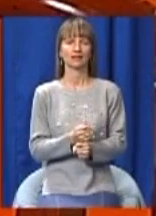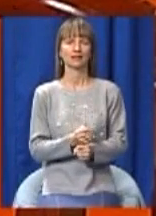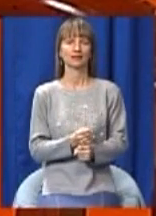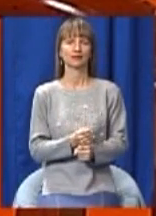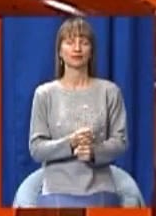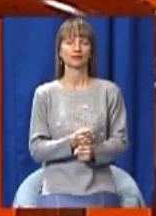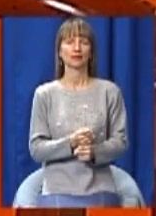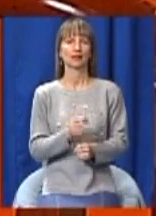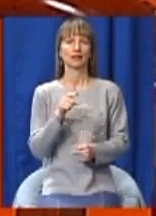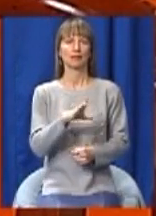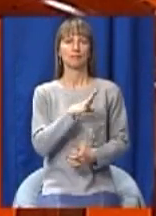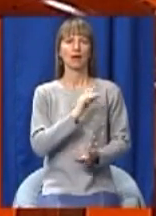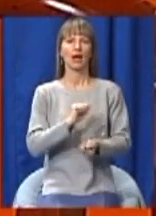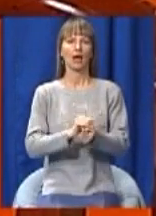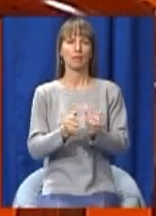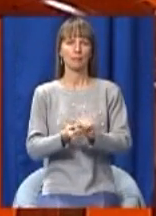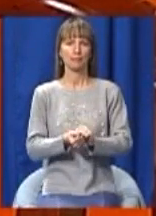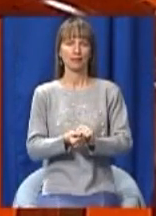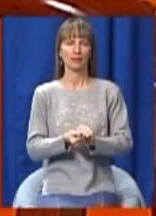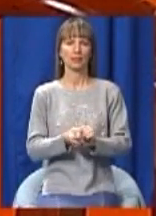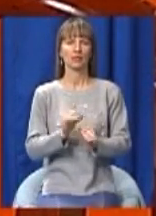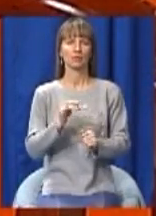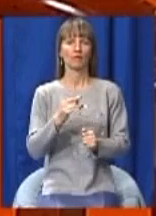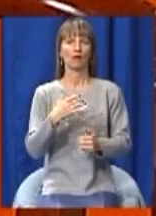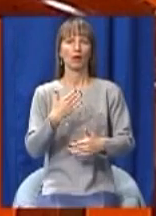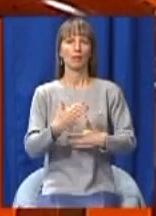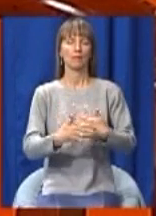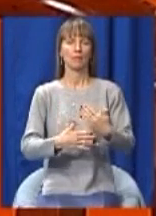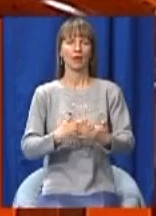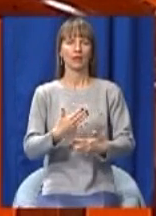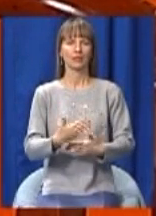там был камень им его обмотали